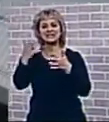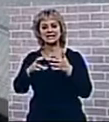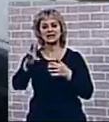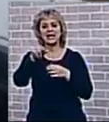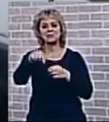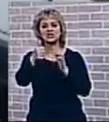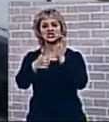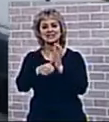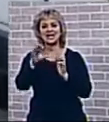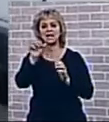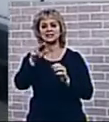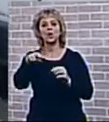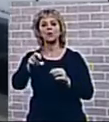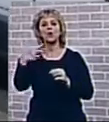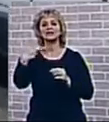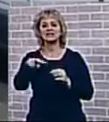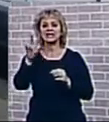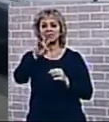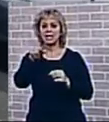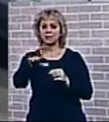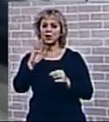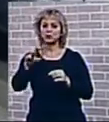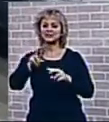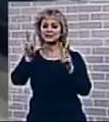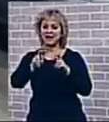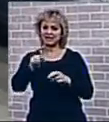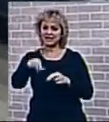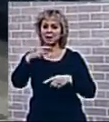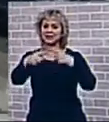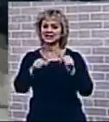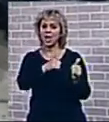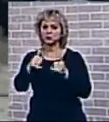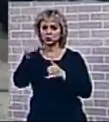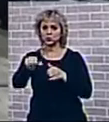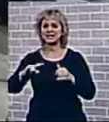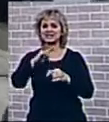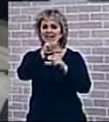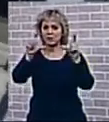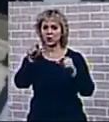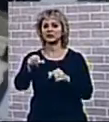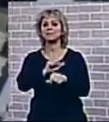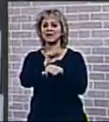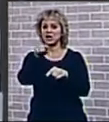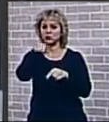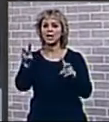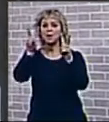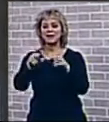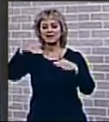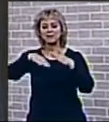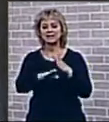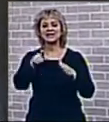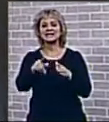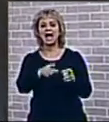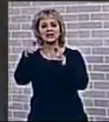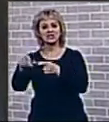ноября. С 16 октября по 20 ноября пройдет тестирование процессов обслуживания самолетов на перроне. Проверят подъезд и